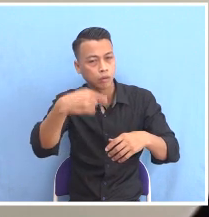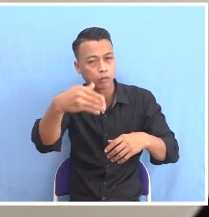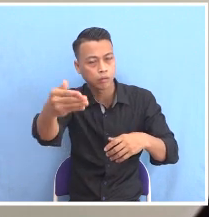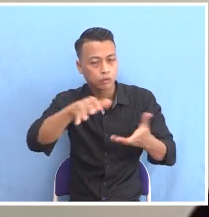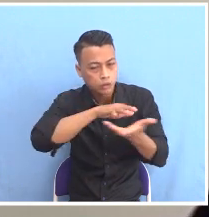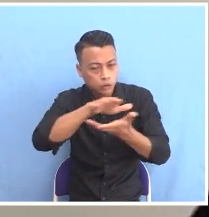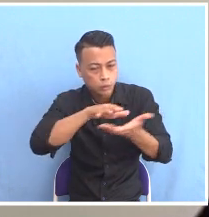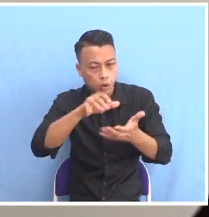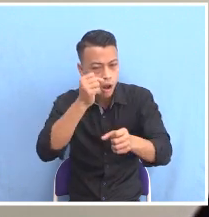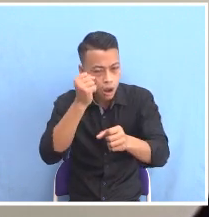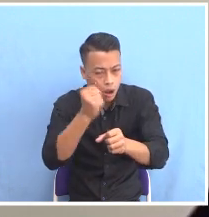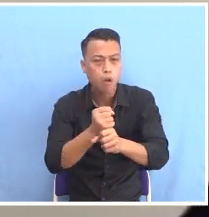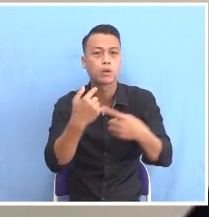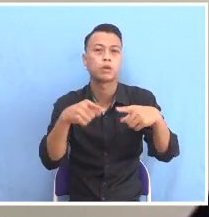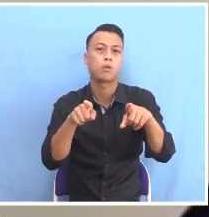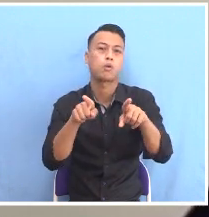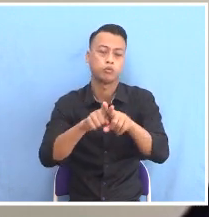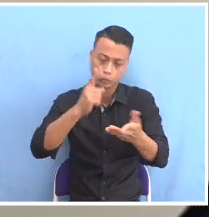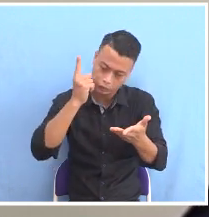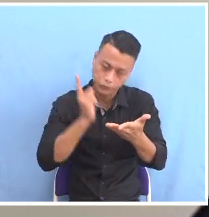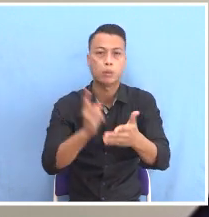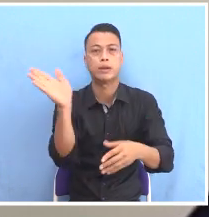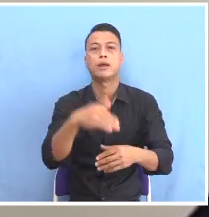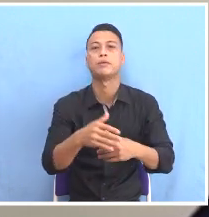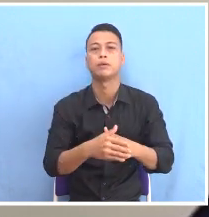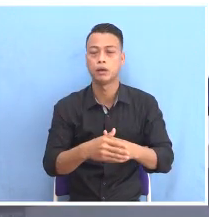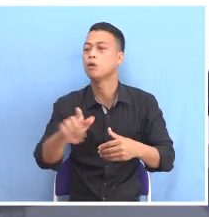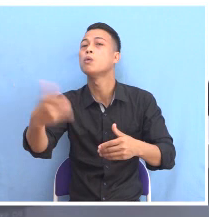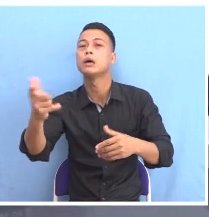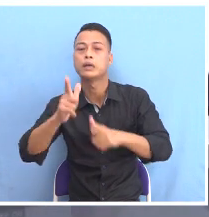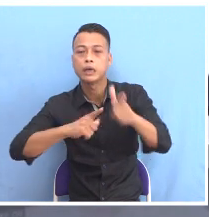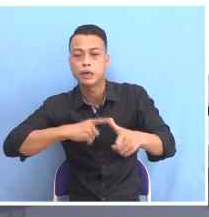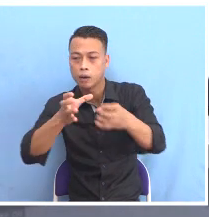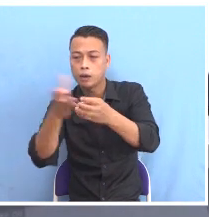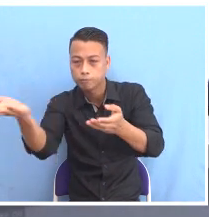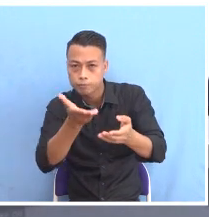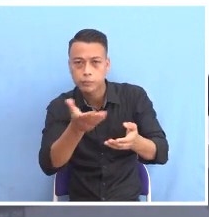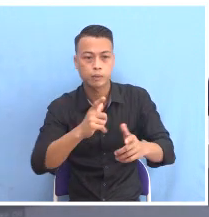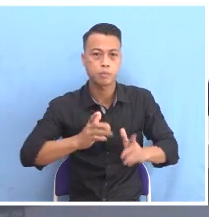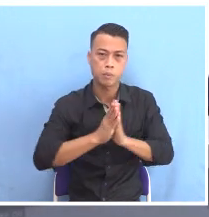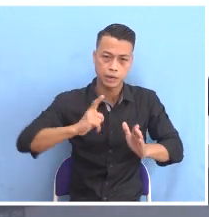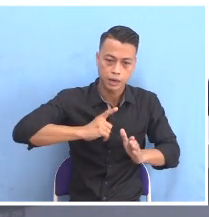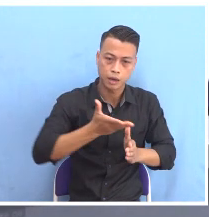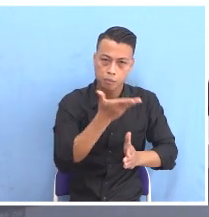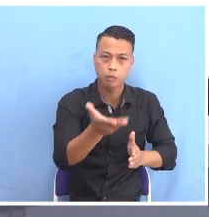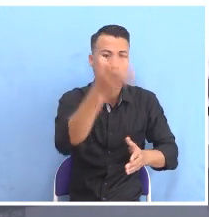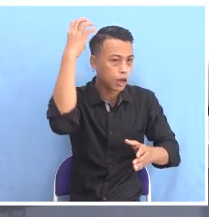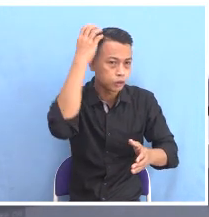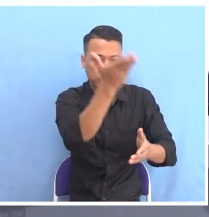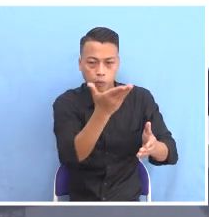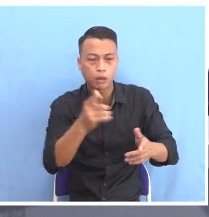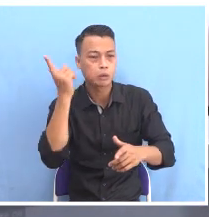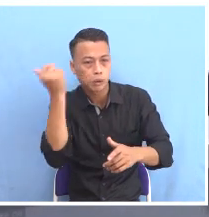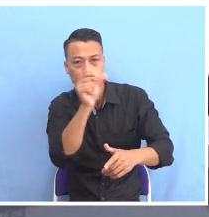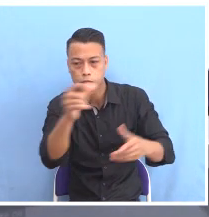way ဆွေးနွေးမှုတွေလုပ်မှာပဲကျွန်တော်တို့ကဒီပုံစံတစ်ခုကိုကျွန်တော်ပြောဟိုဘက်ကတင်တဲ့ပုံစံတစ်ဘက်ကတင်တဲ့ပုံစံအဲ့ဒါလေးကိုရထွက်လာတော့ကျွန်တော်လုပ်လို့ရတယ်အဲ့ဒီပုံစံလေး